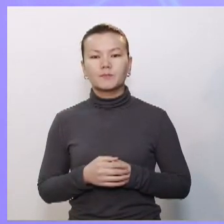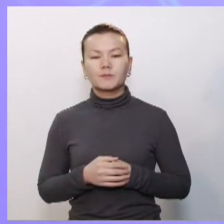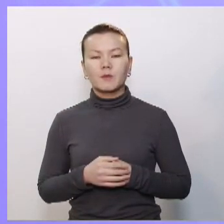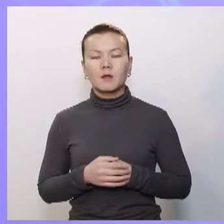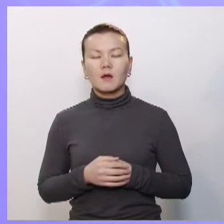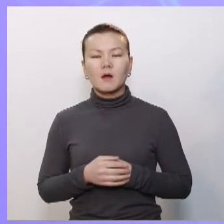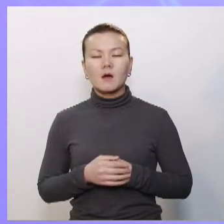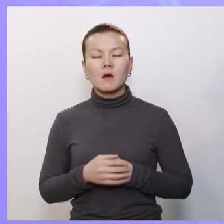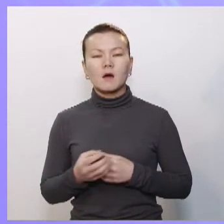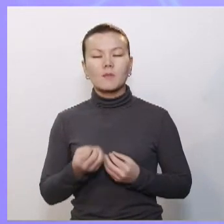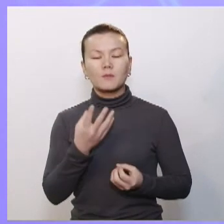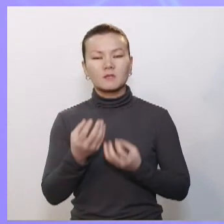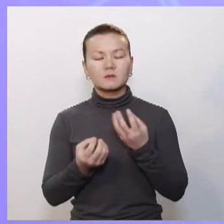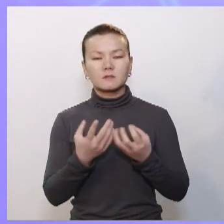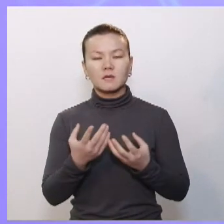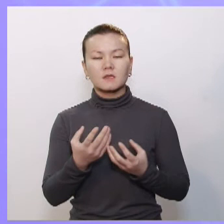Бай чечекей гүл ачат.